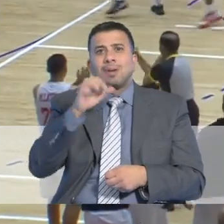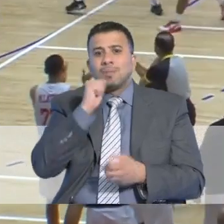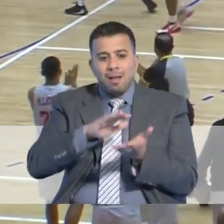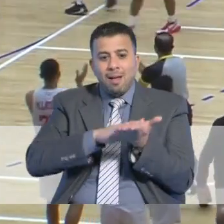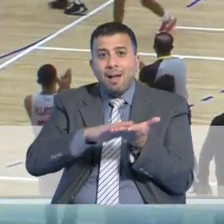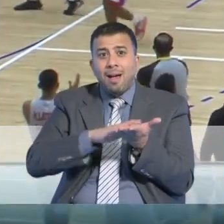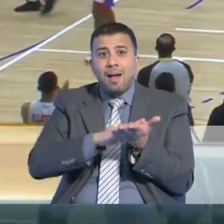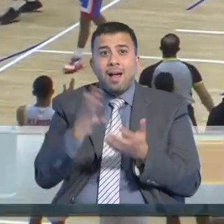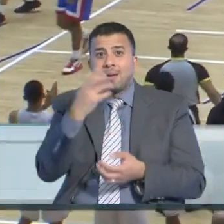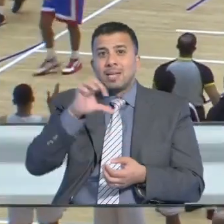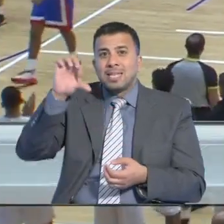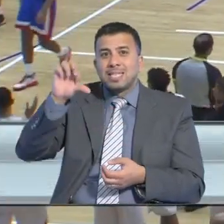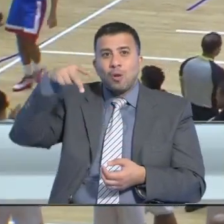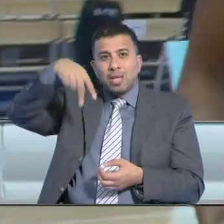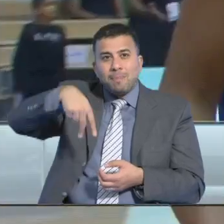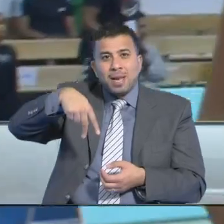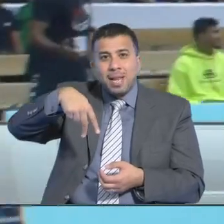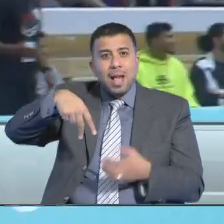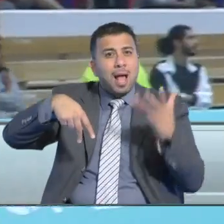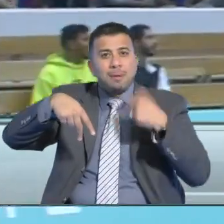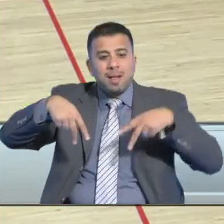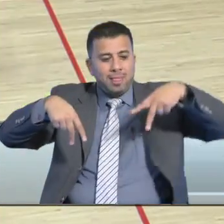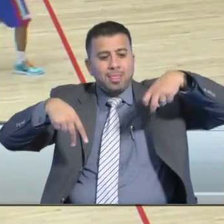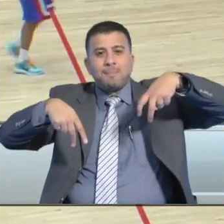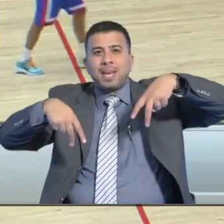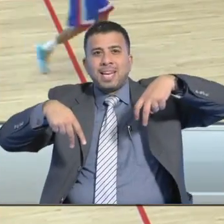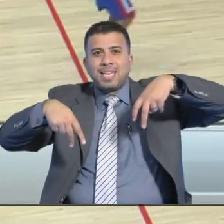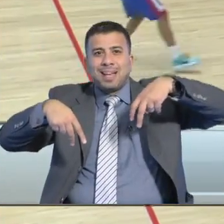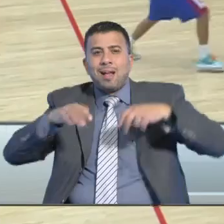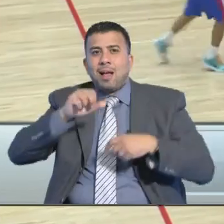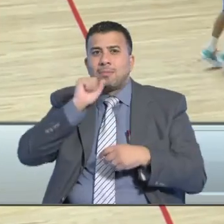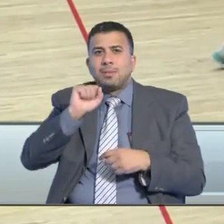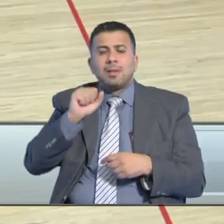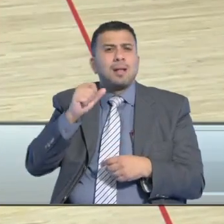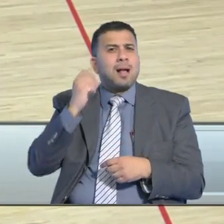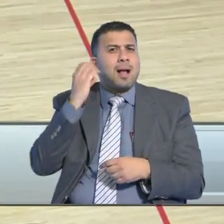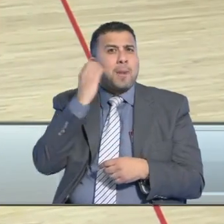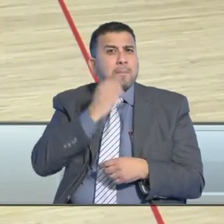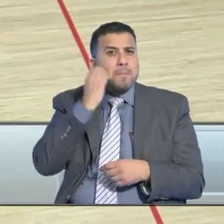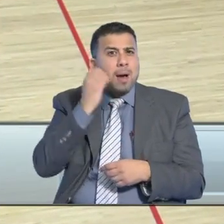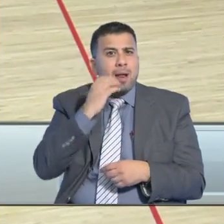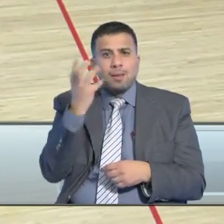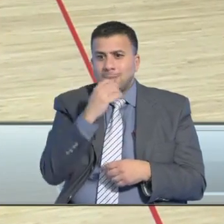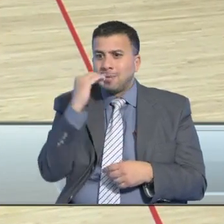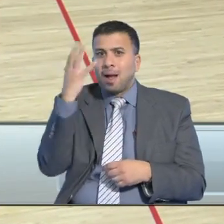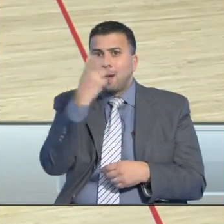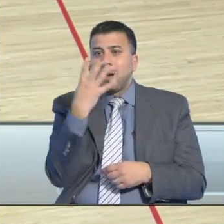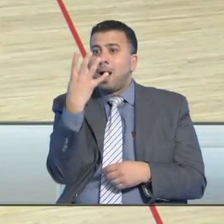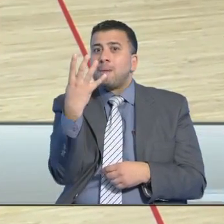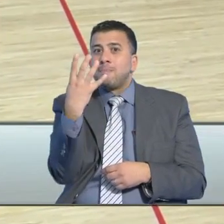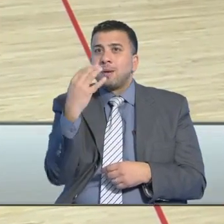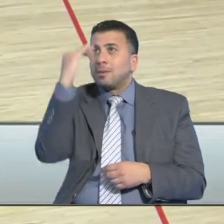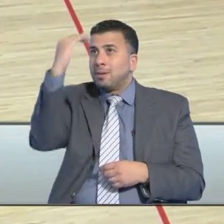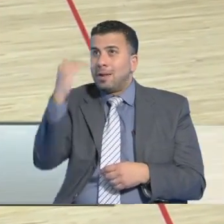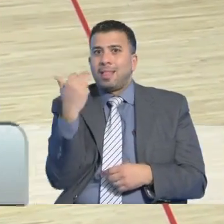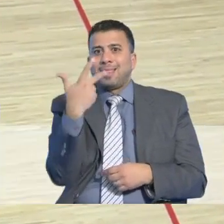الأرض ب 89 نقطة مقابل 80، ورفع منتخبنا رصيده إلى 4 نقاط وضعته في المركز الثالث